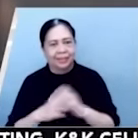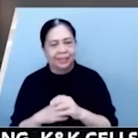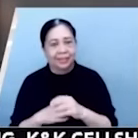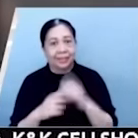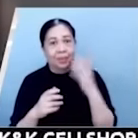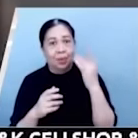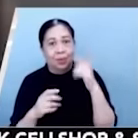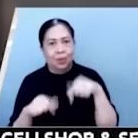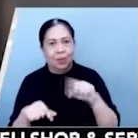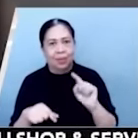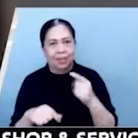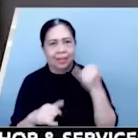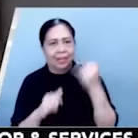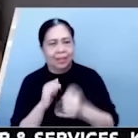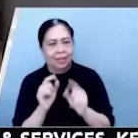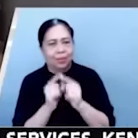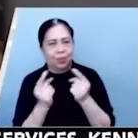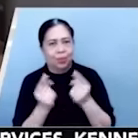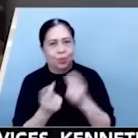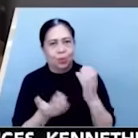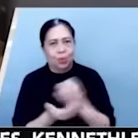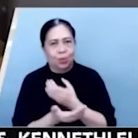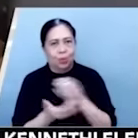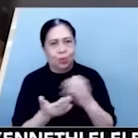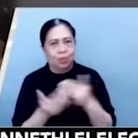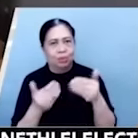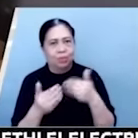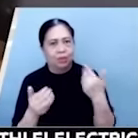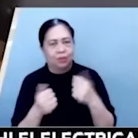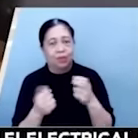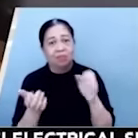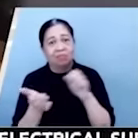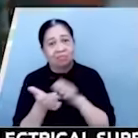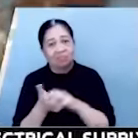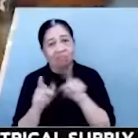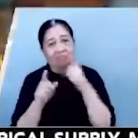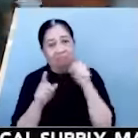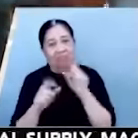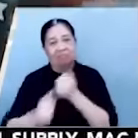na ang last group concert ng Icon bago sila mag-enlist sa military.